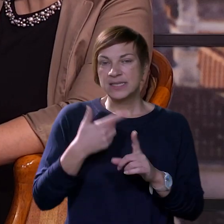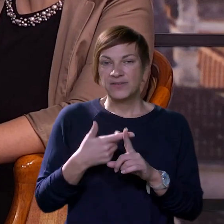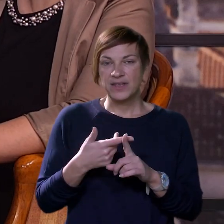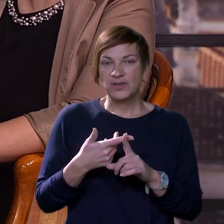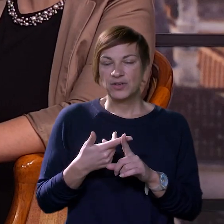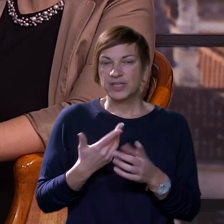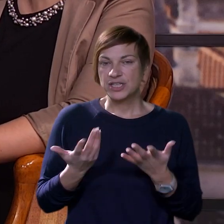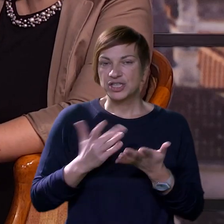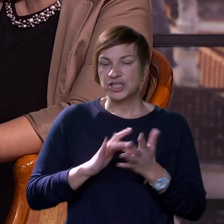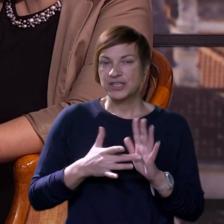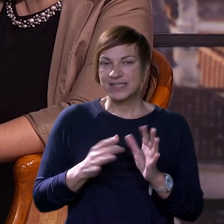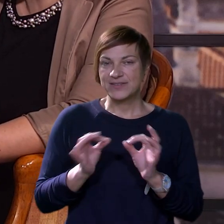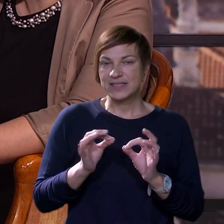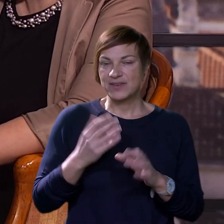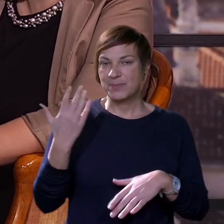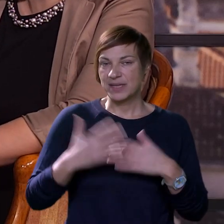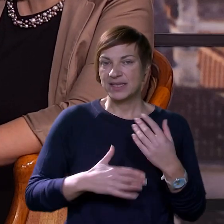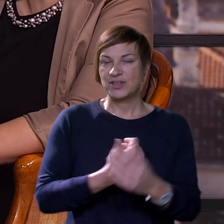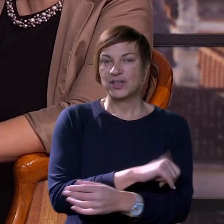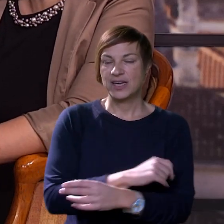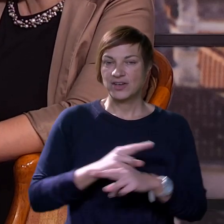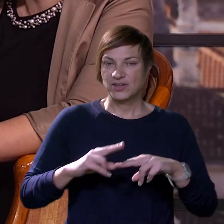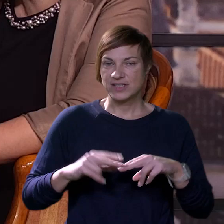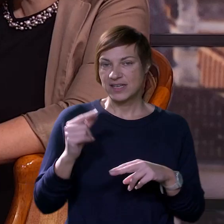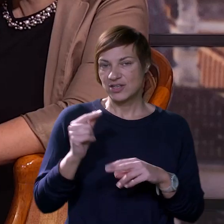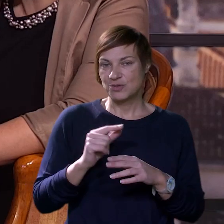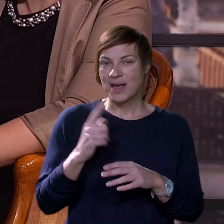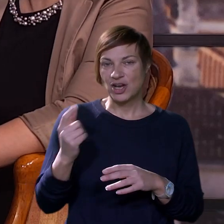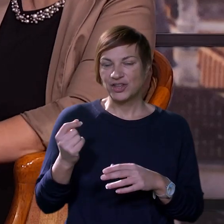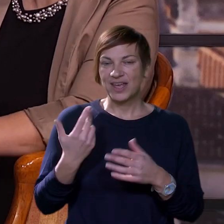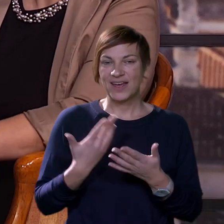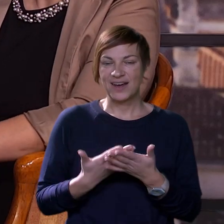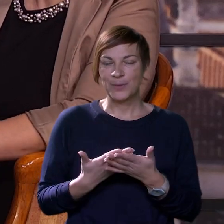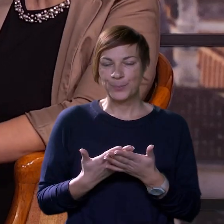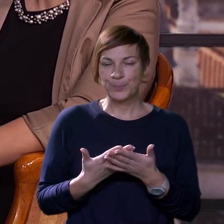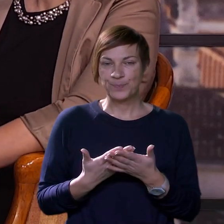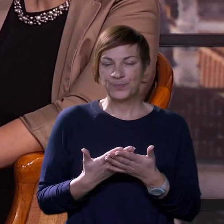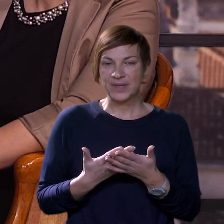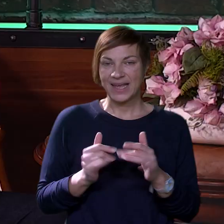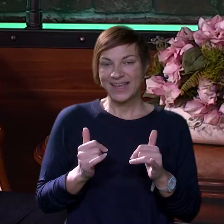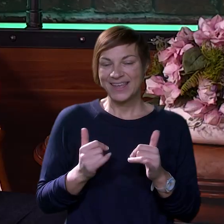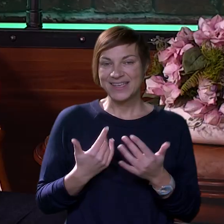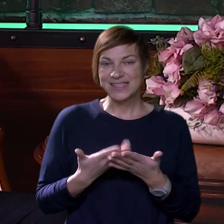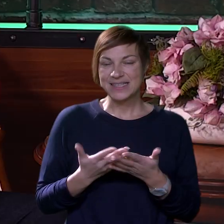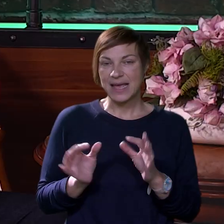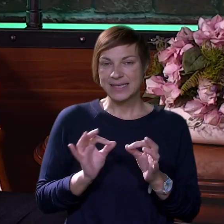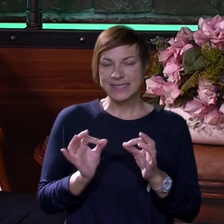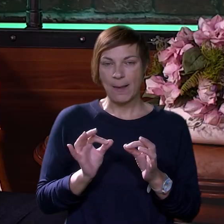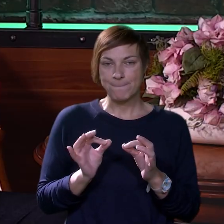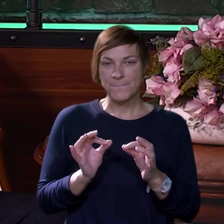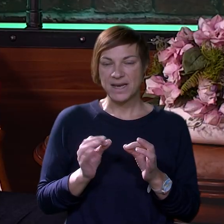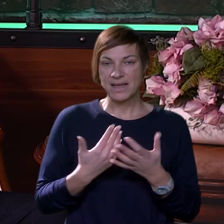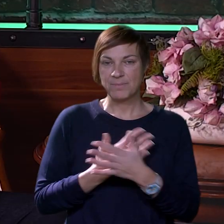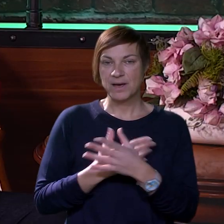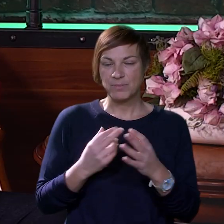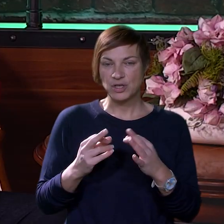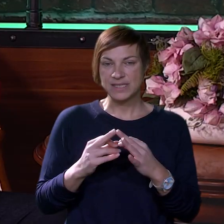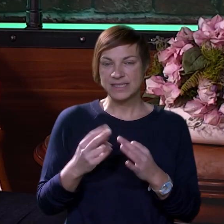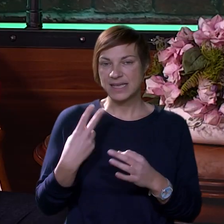Crvenom križu, što sve spremate još do kraja godine? Ostalo još malo dana. Ostalo još malo dana, jes. Mi spremamo